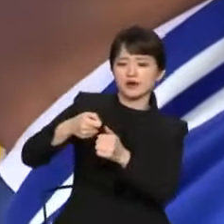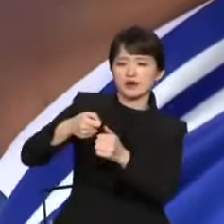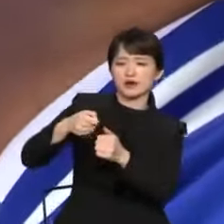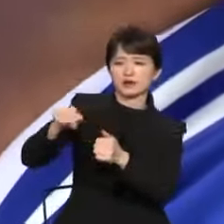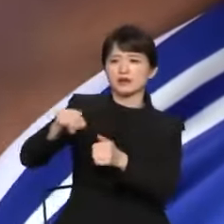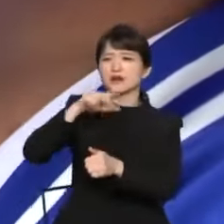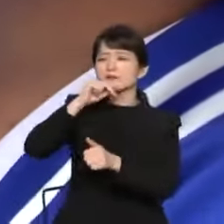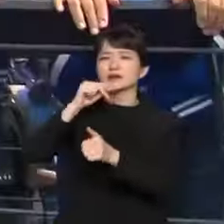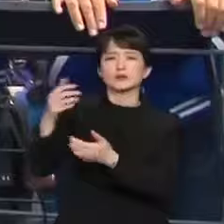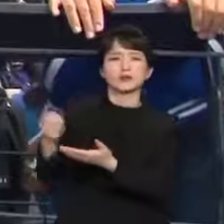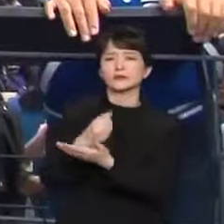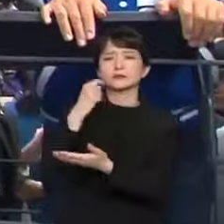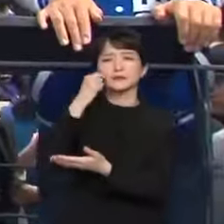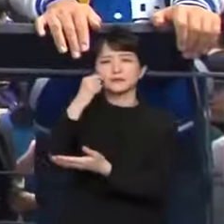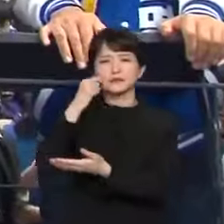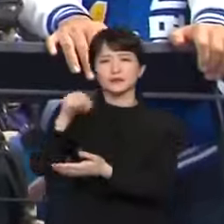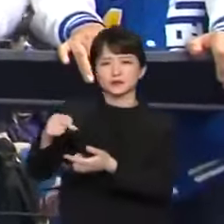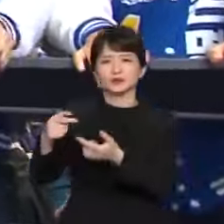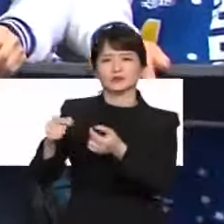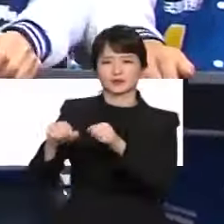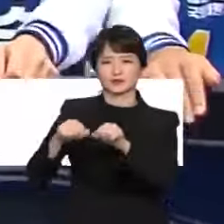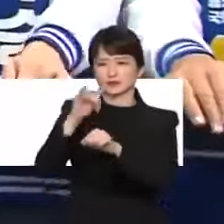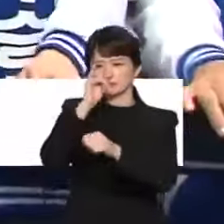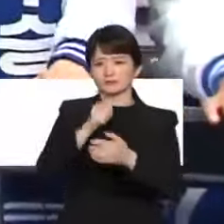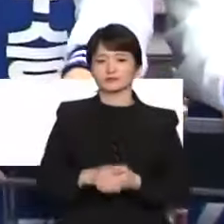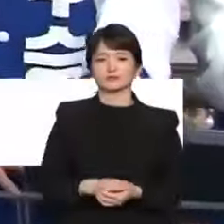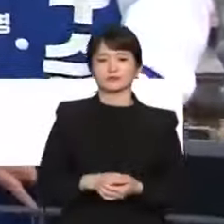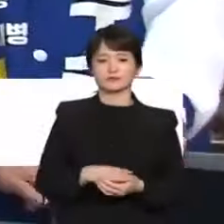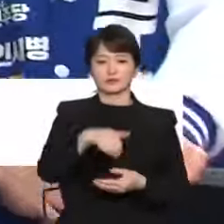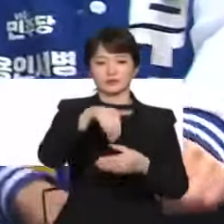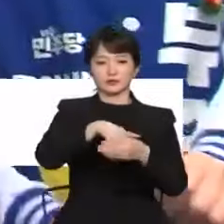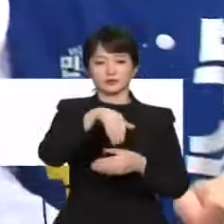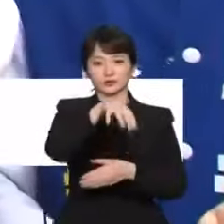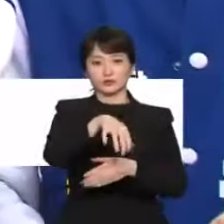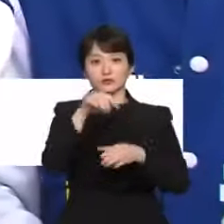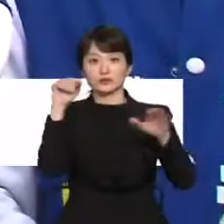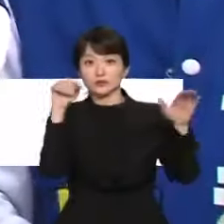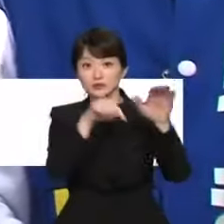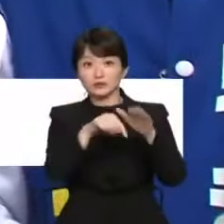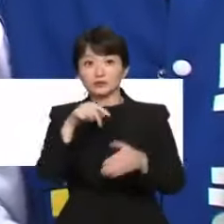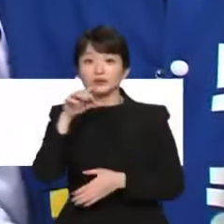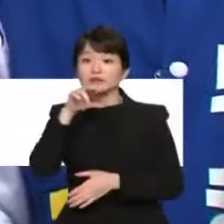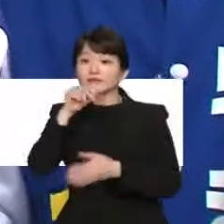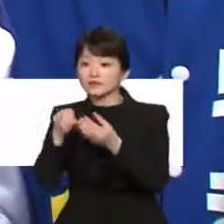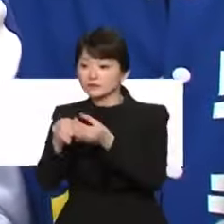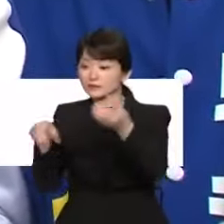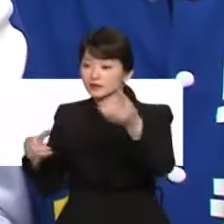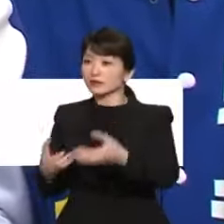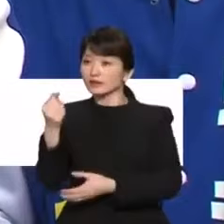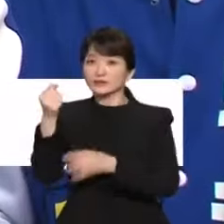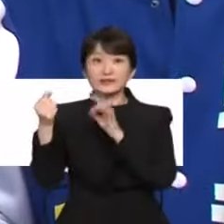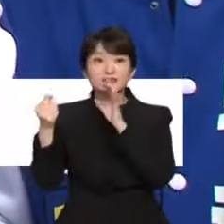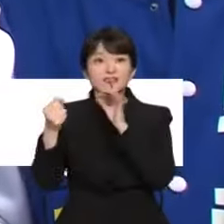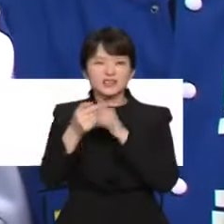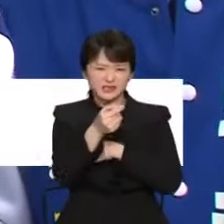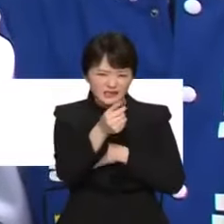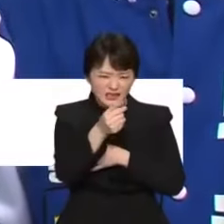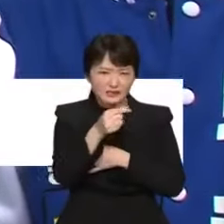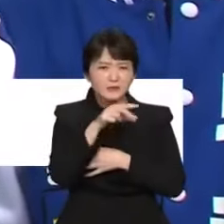날을 세웠습니다. 이 투표소 들어갈 때는 이 대파는 안 되고 쪽파는 된다고